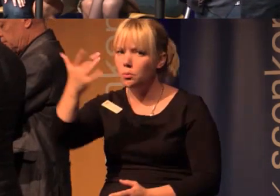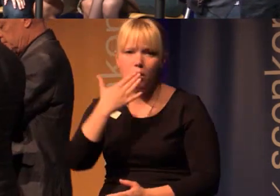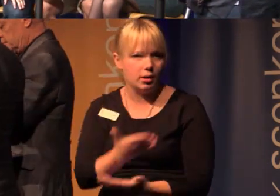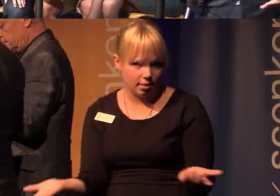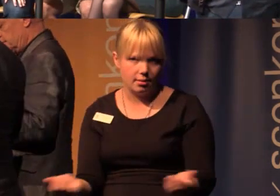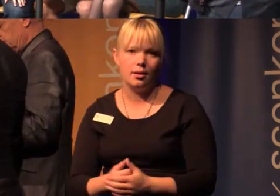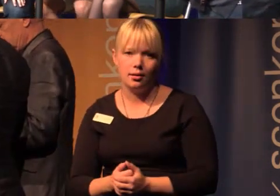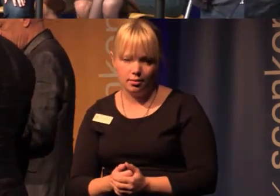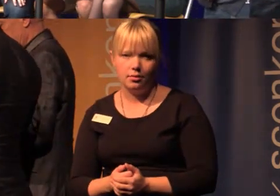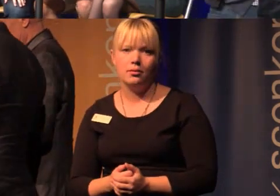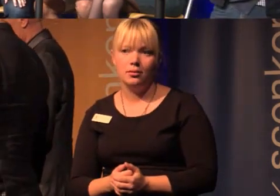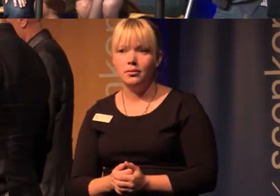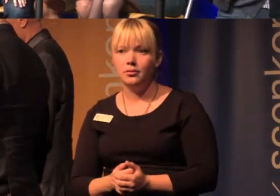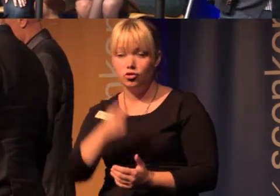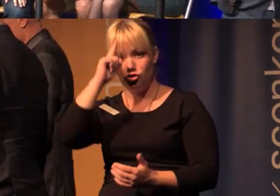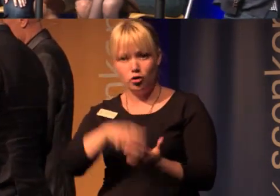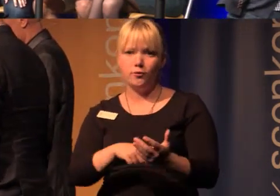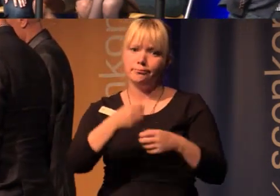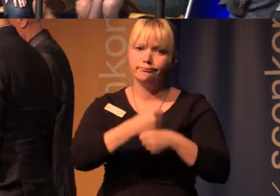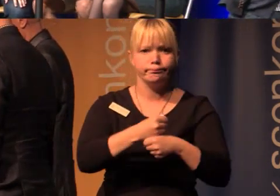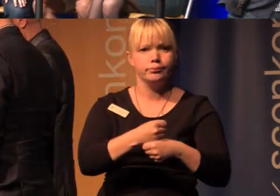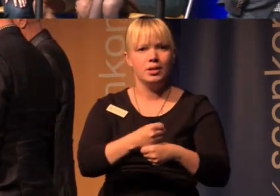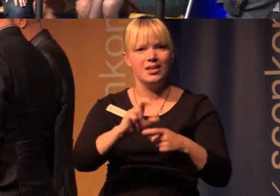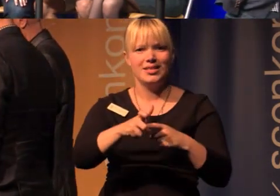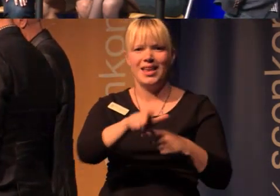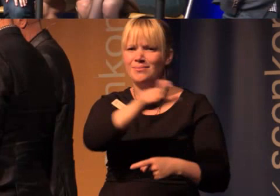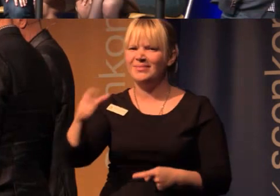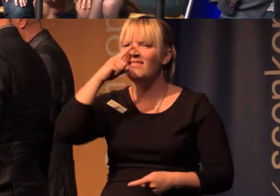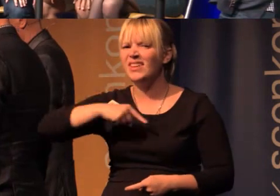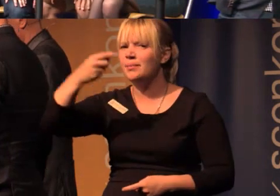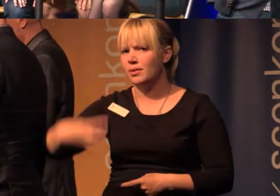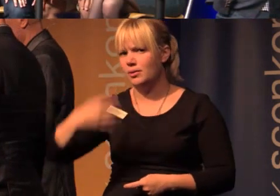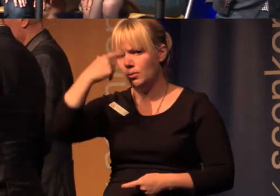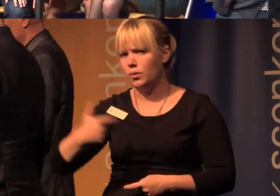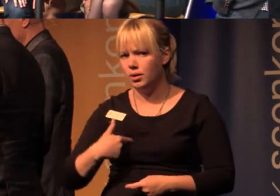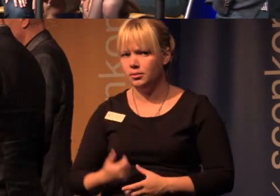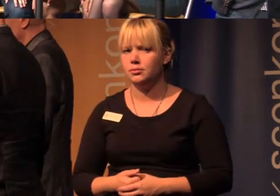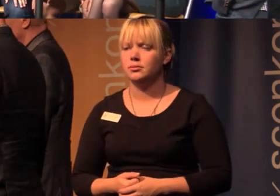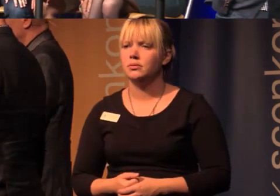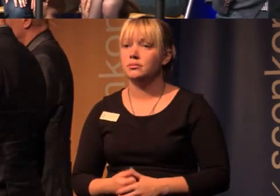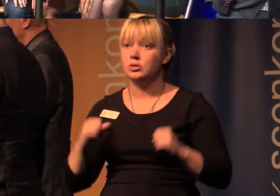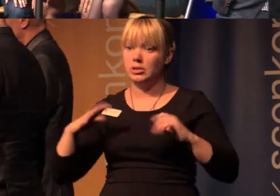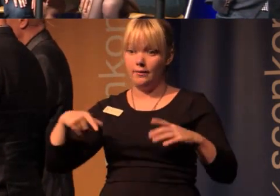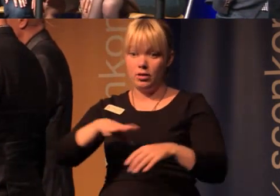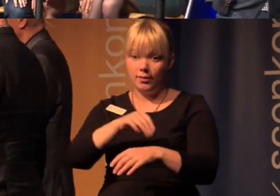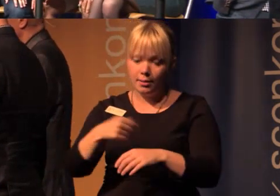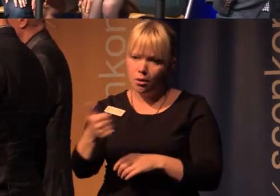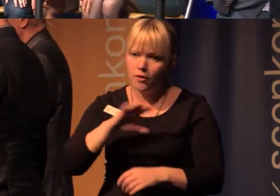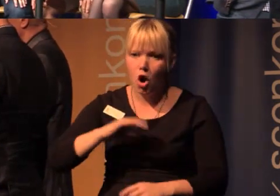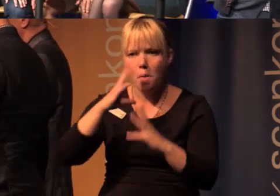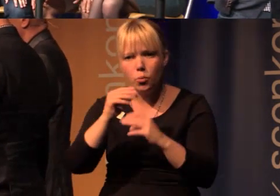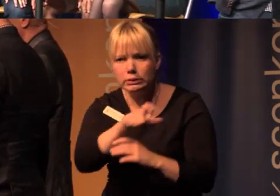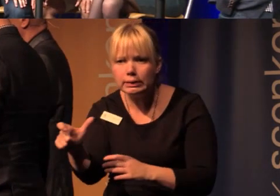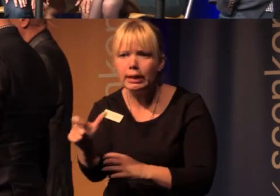estetisk kärnverksamhet till ett kärnämne. Nej, det är helt enkelt inte rätt prioritering. Samtidigt så måste ett land givetvis ha musiker, konstnärer, ett land måste